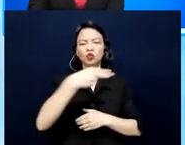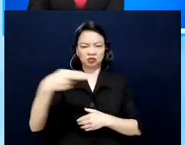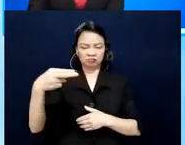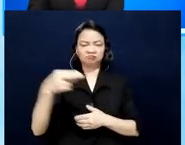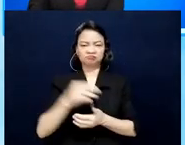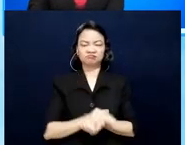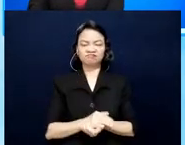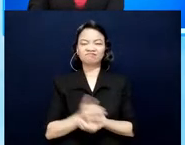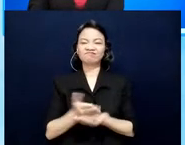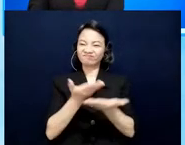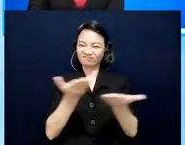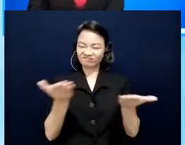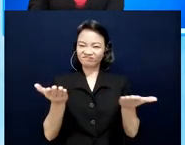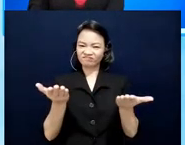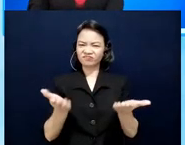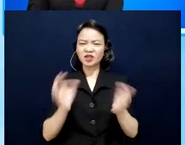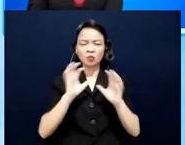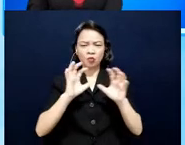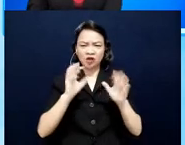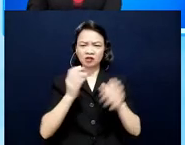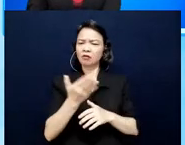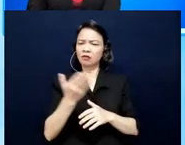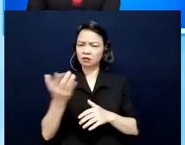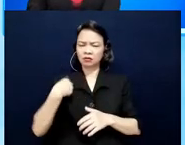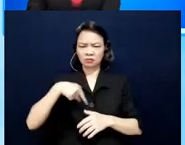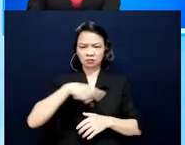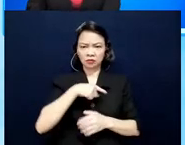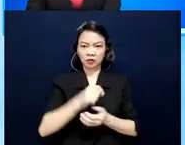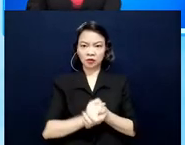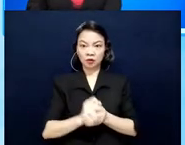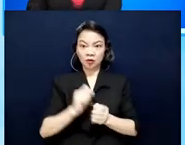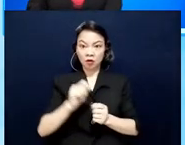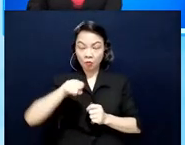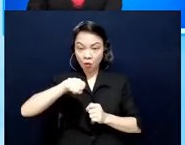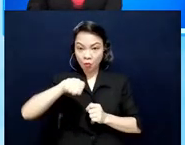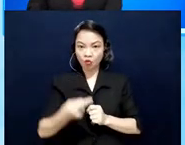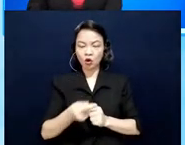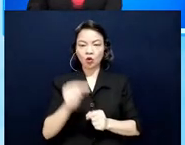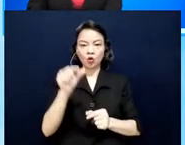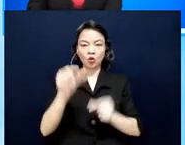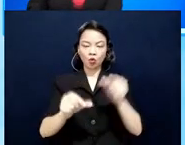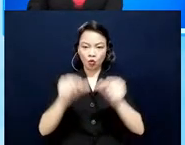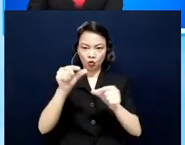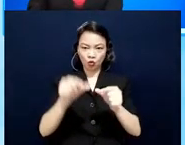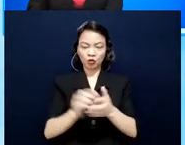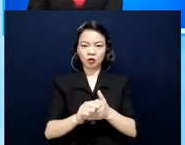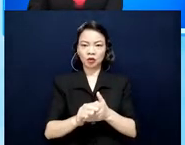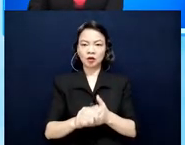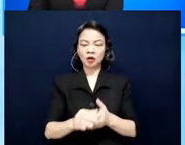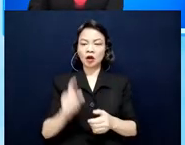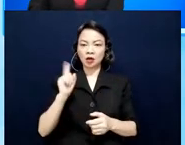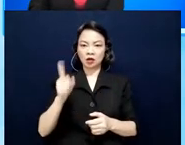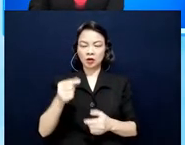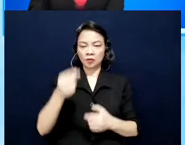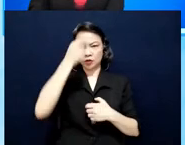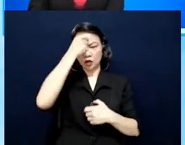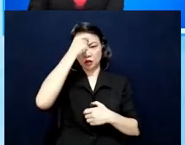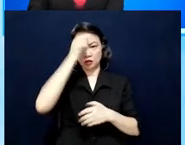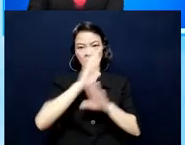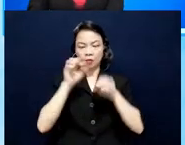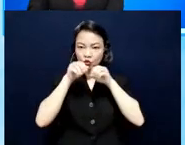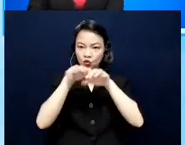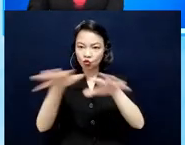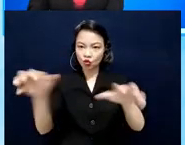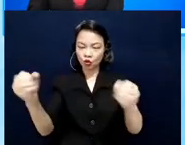Hadirin sekalian, ada banyak hal yang bisa memicu seseorang mengidap penyakit tidak menular. Merokok, seperti tadi yang